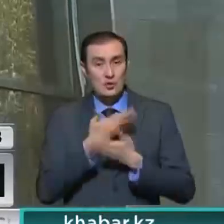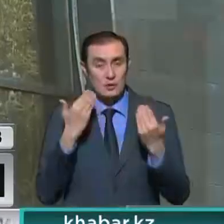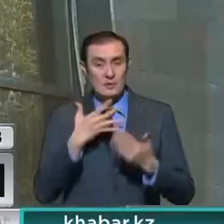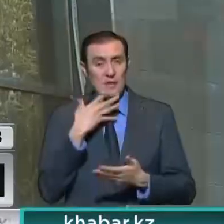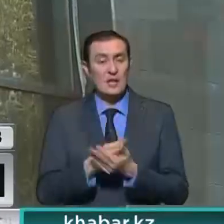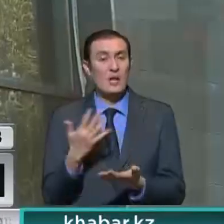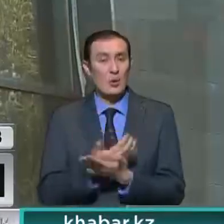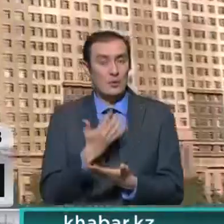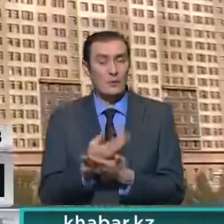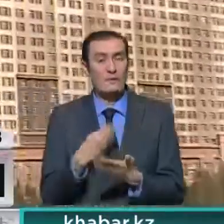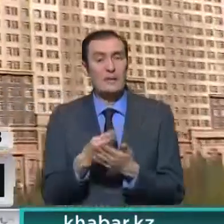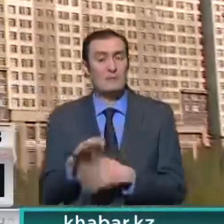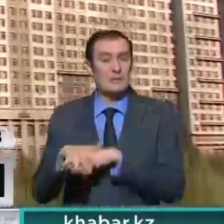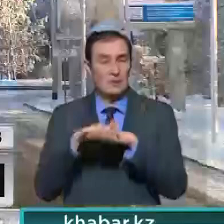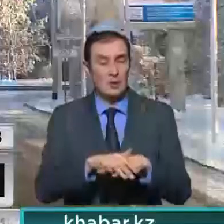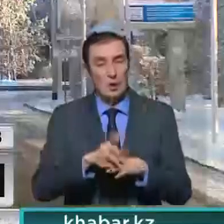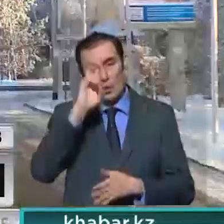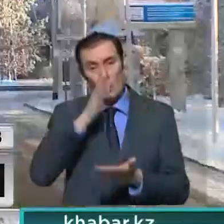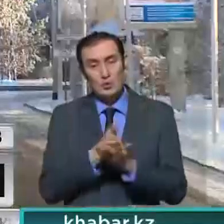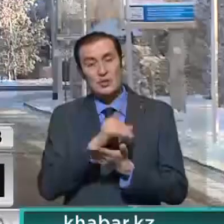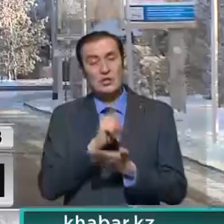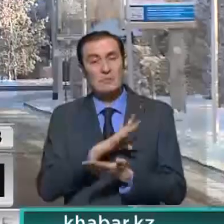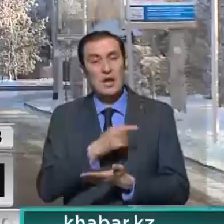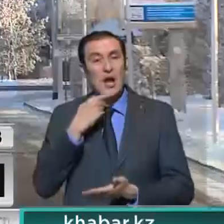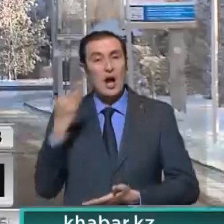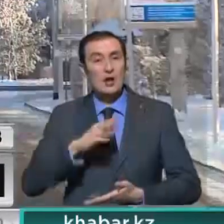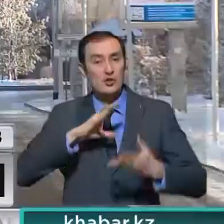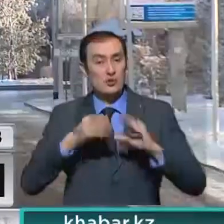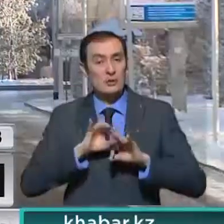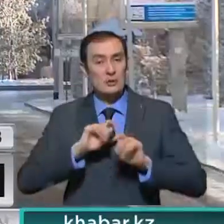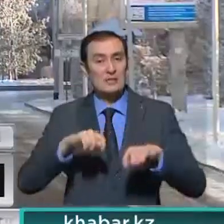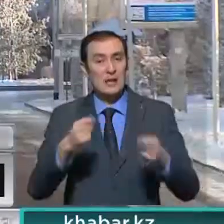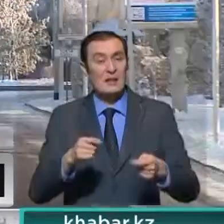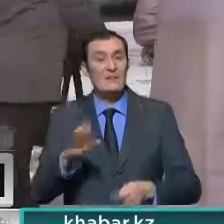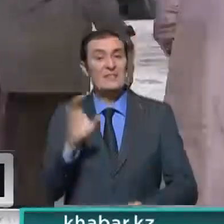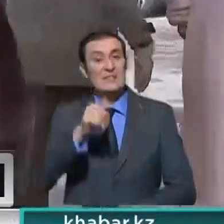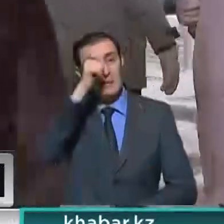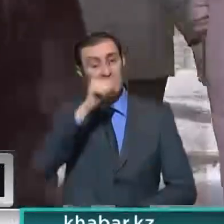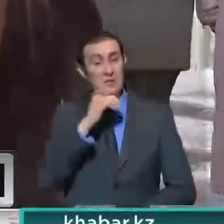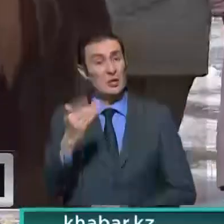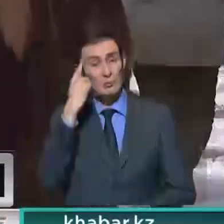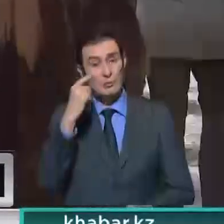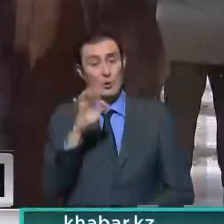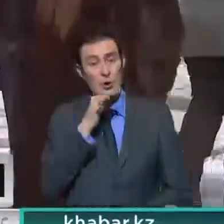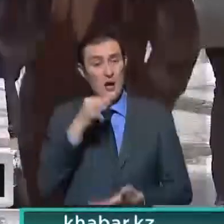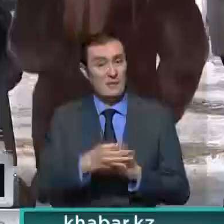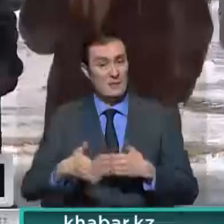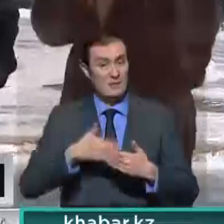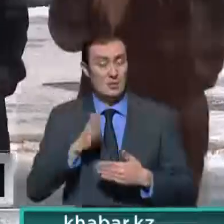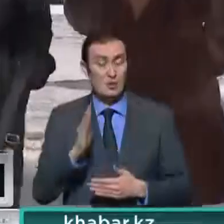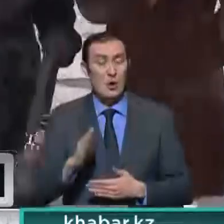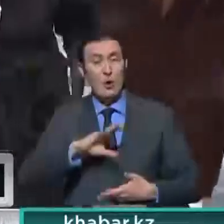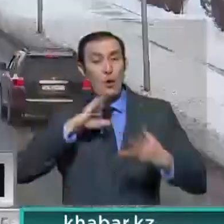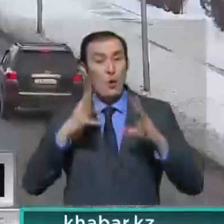доходах а финансовых поступлениях госслужащие должны были отчитаться еще в сентябре их предупредили об ответственности напомню всеобщая